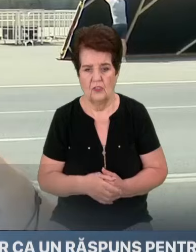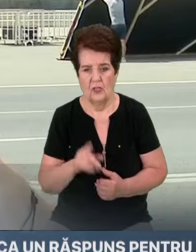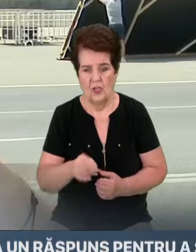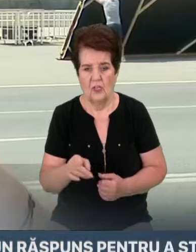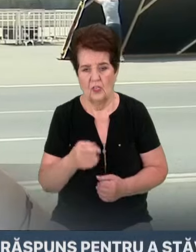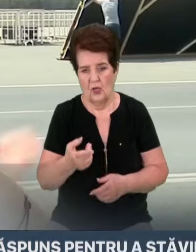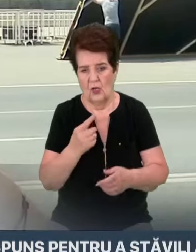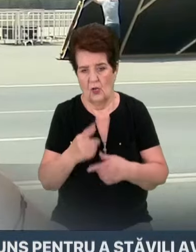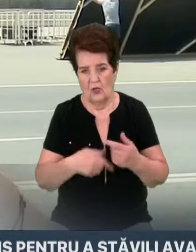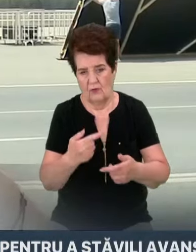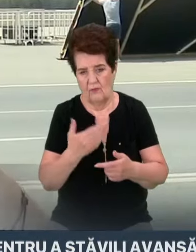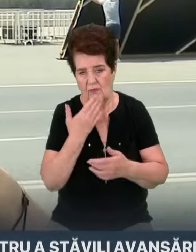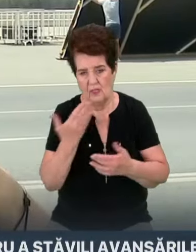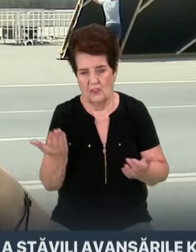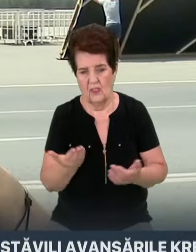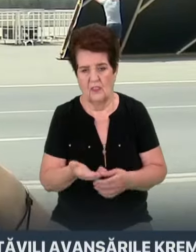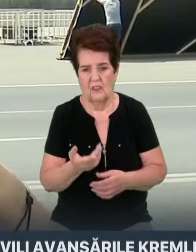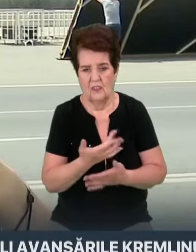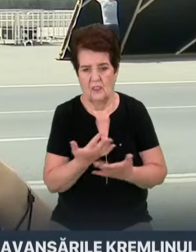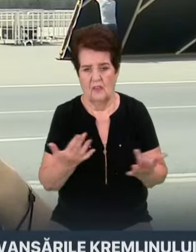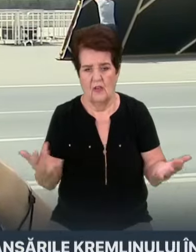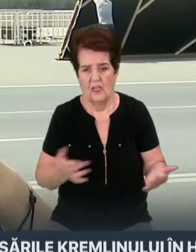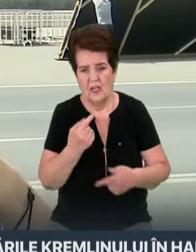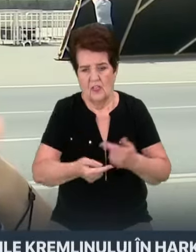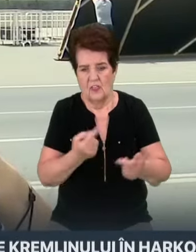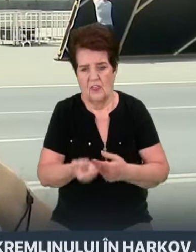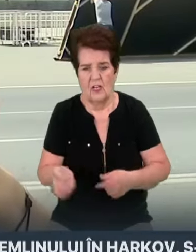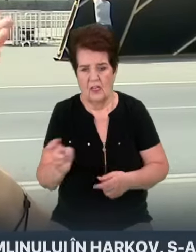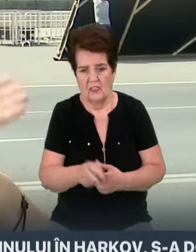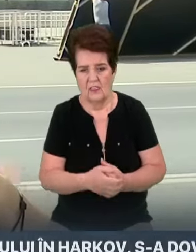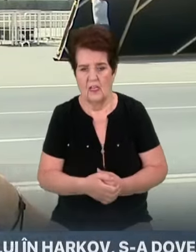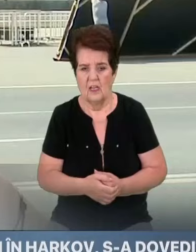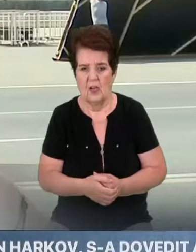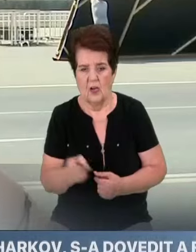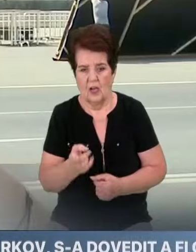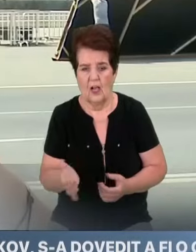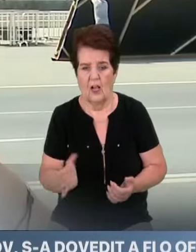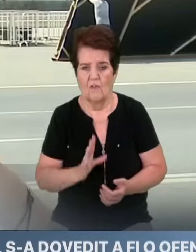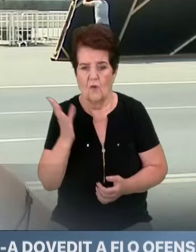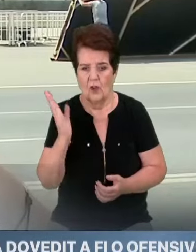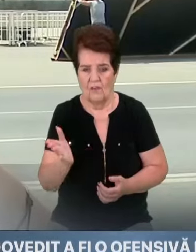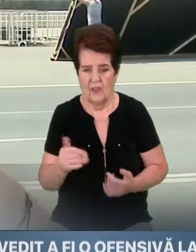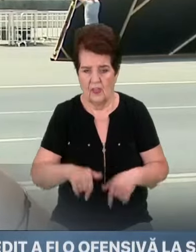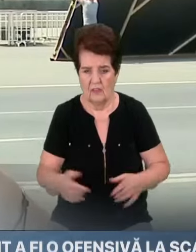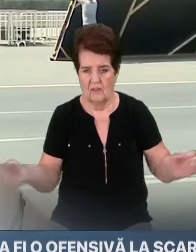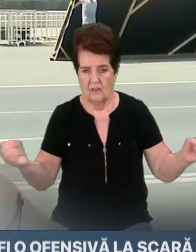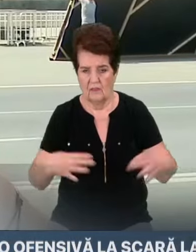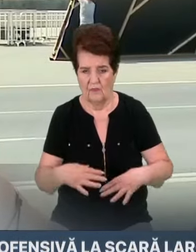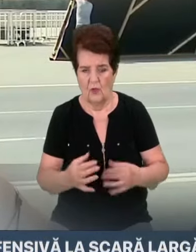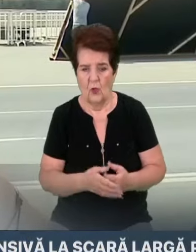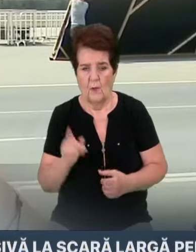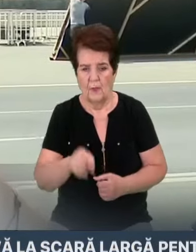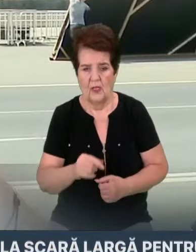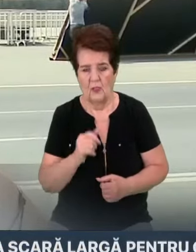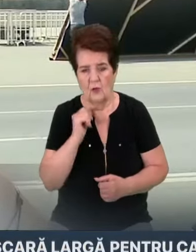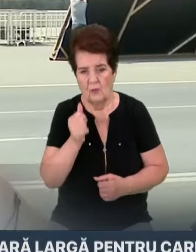generație. Golan, Subcarpații, Magic Flowers, dar și Andrew Rail vor fi cei care vor veni astăzi în Piața Mare a Dunării Naționale. Pentru ziua